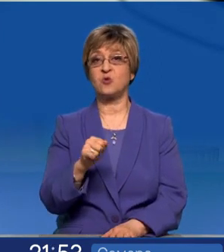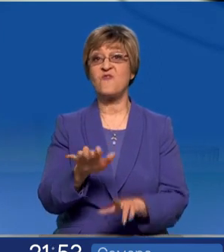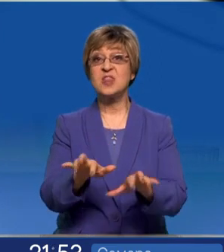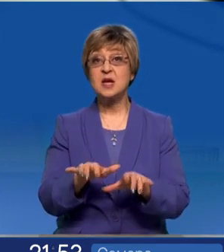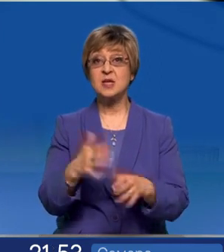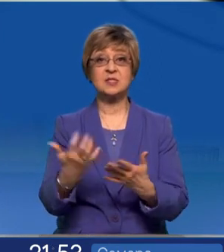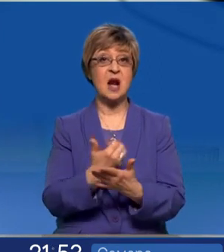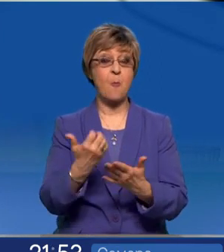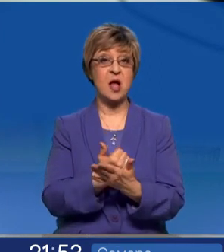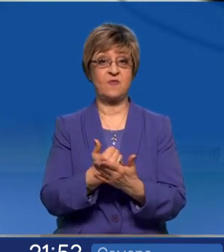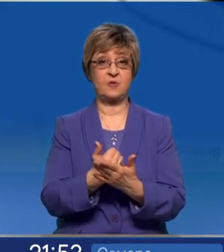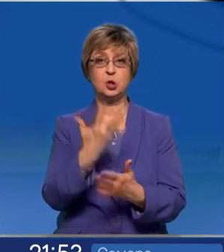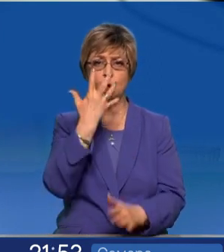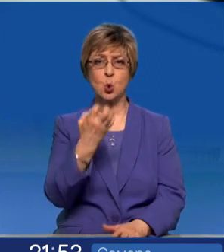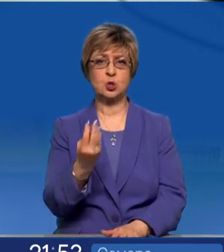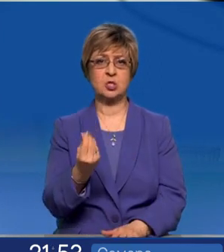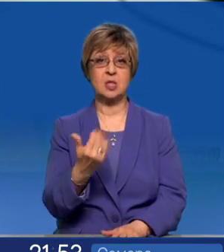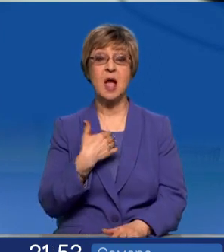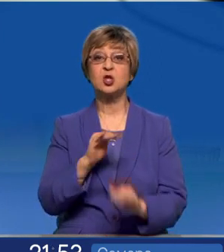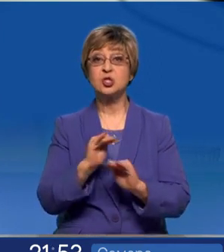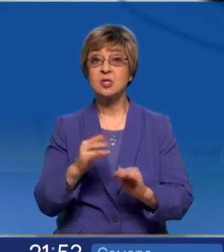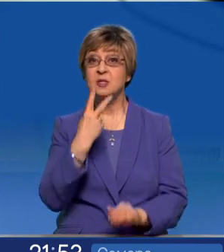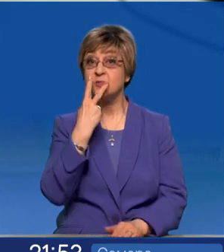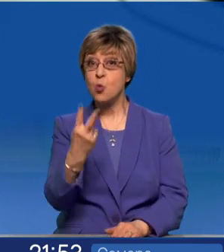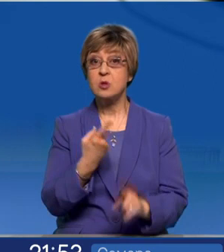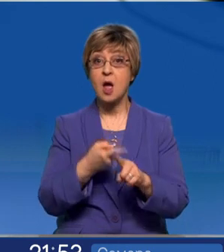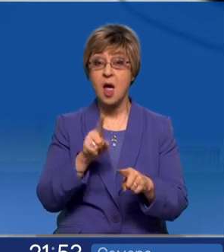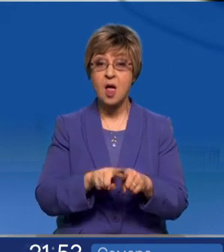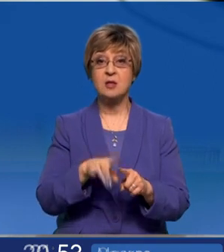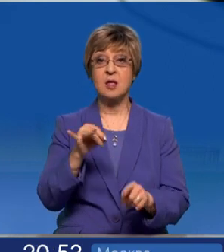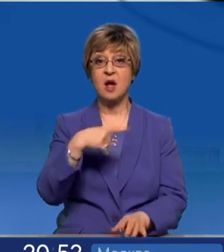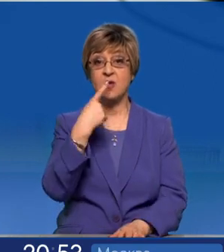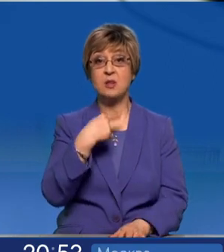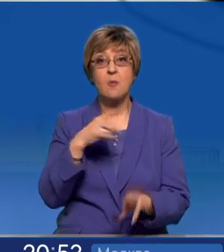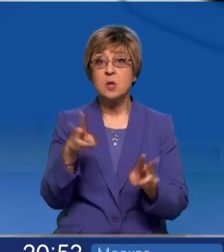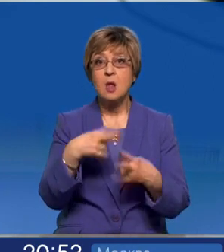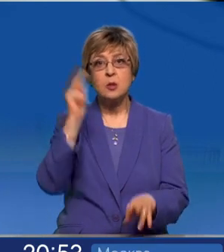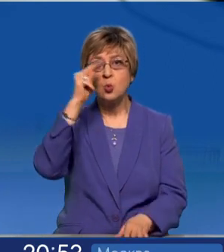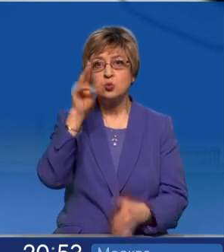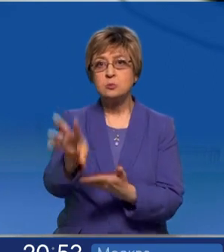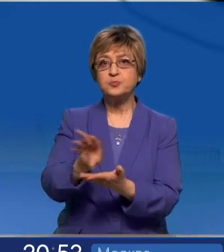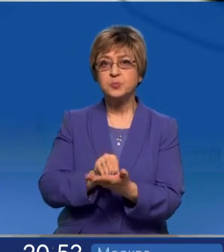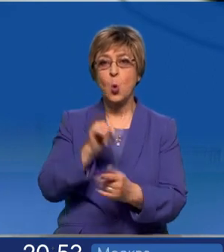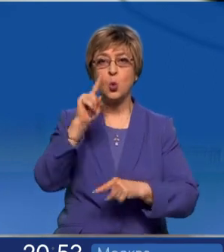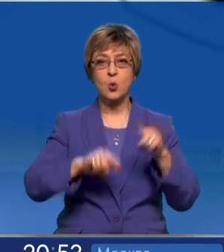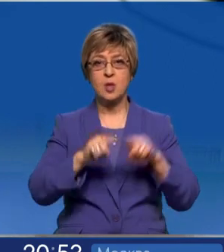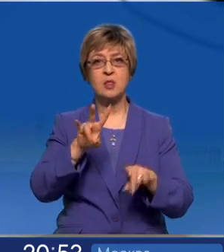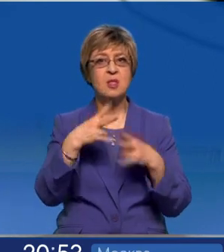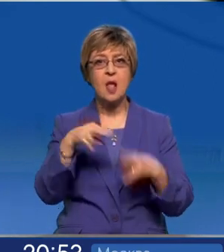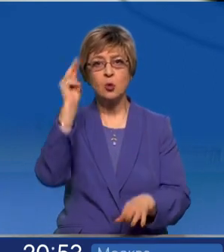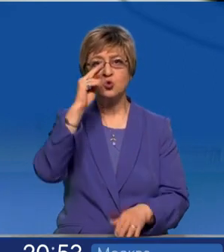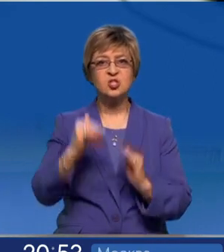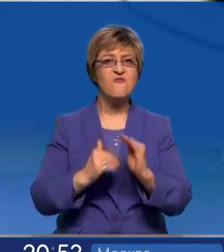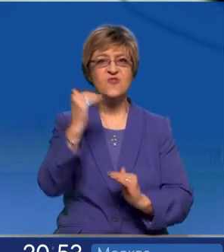наши дети реально смотрят на это и говорят, слушайте, нам не надо учиться у родителей, нам вообще не надо учиться в высшей школе.